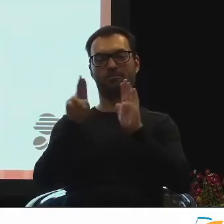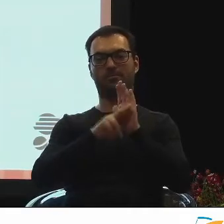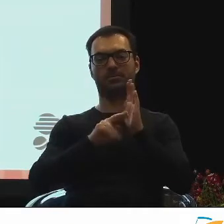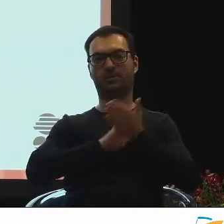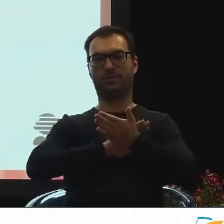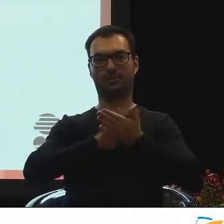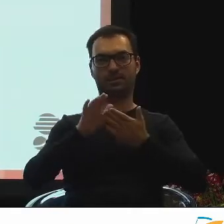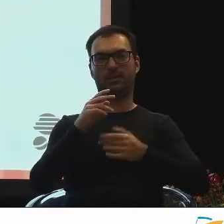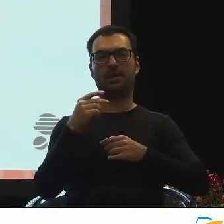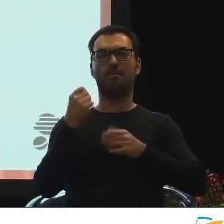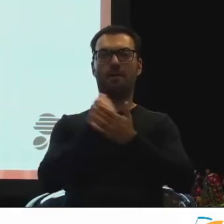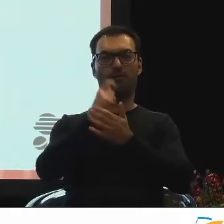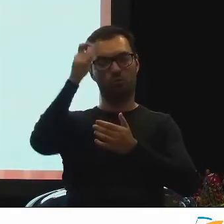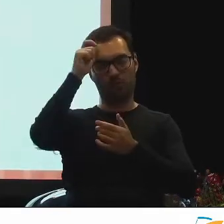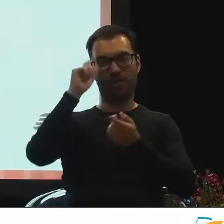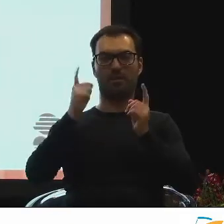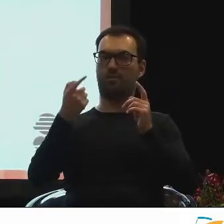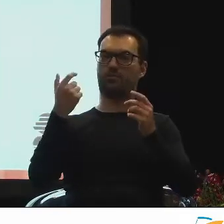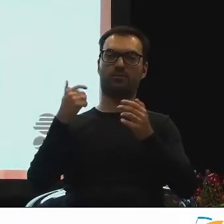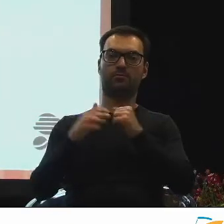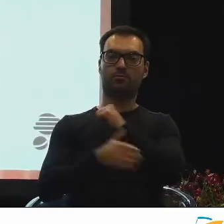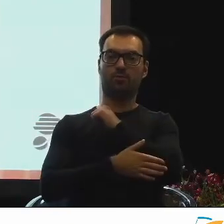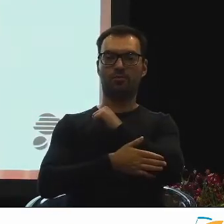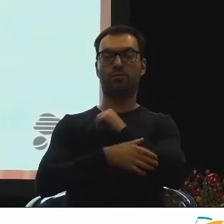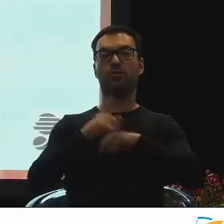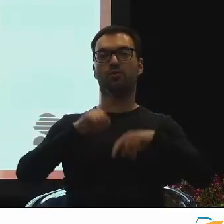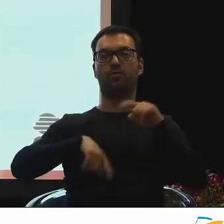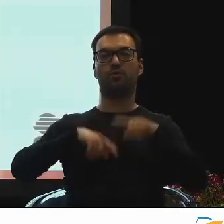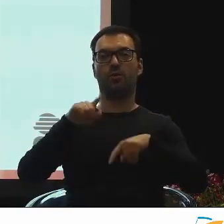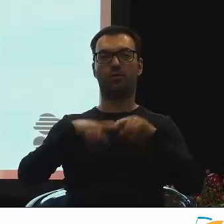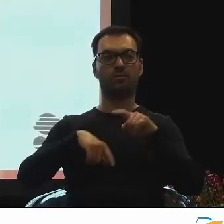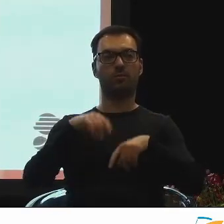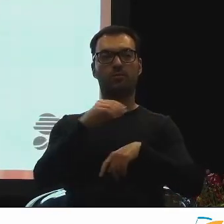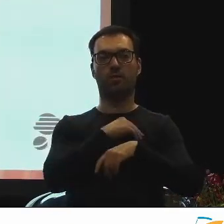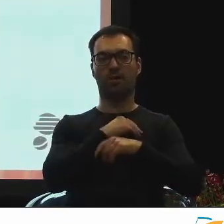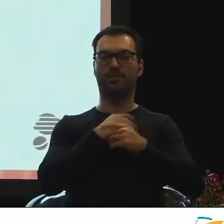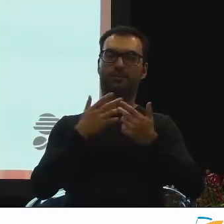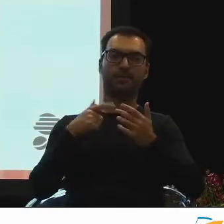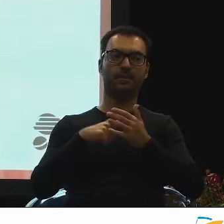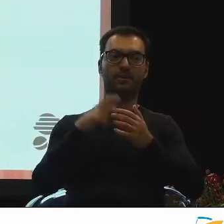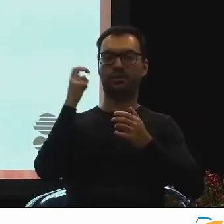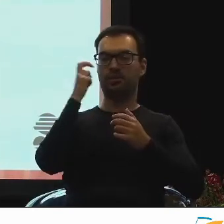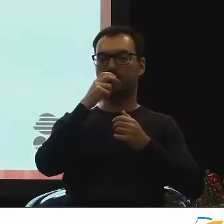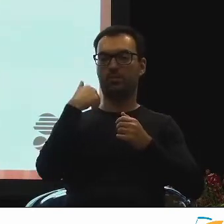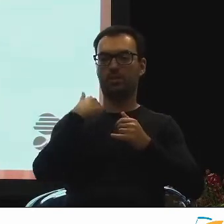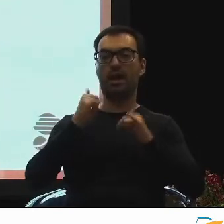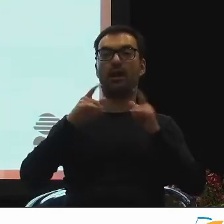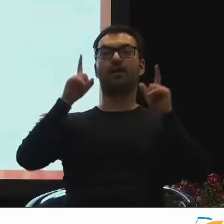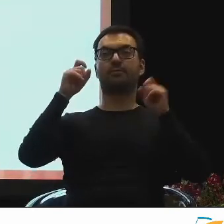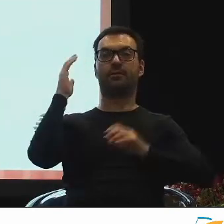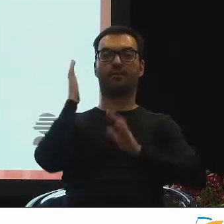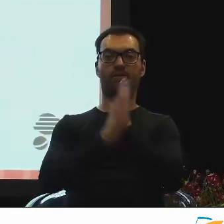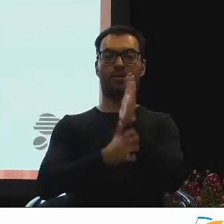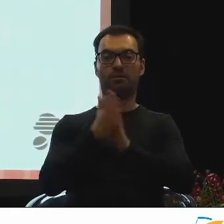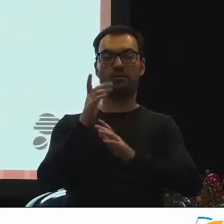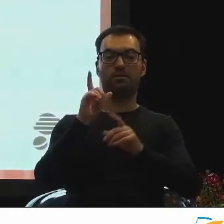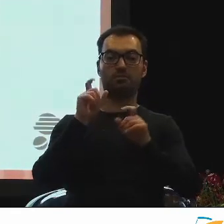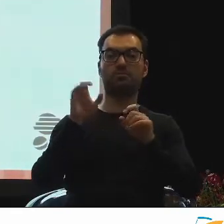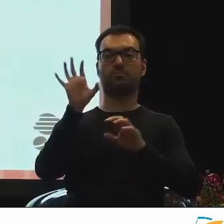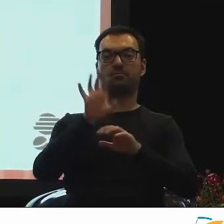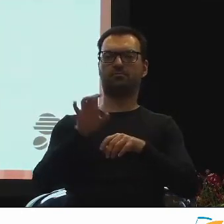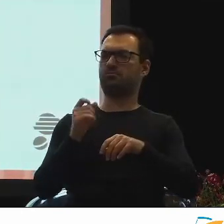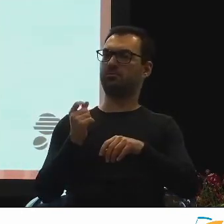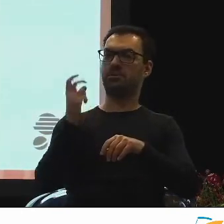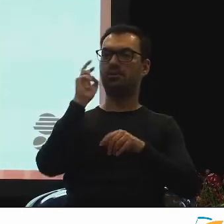norm w zakresie praw człowieka, czy po prostu podstawowych norm moralnych. To było dość ciekawe, że jak się rozpoczęła wojna, na przykład